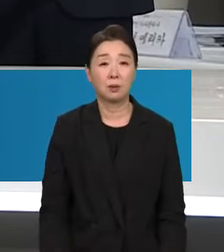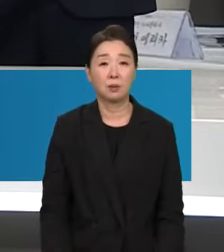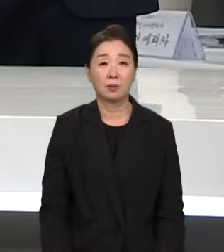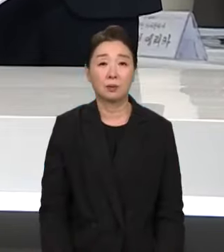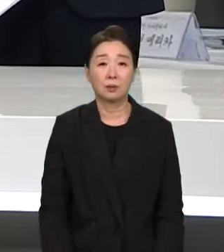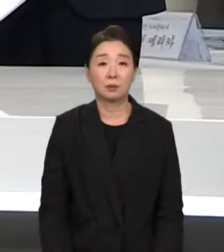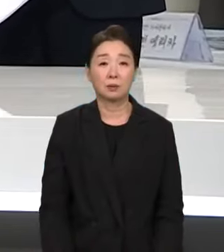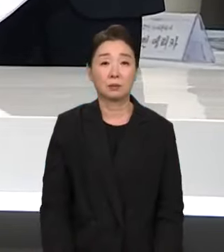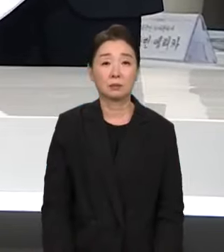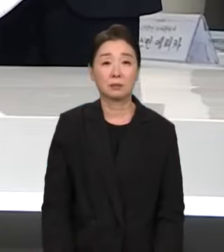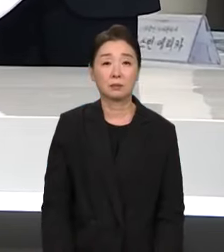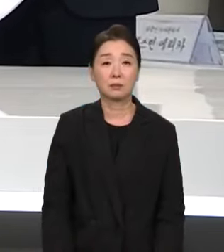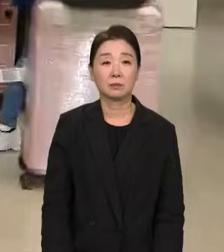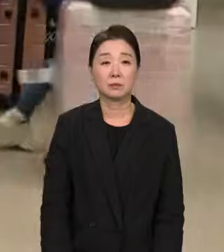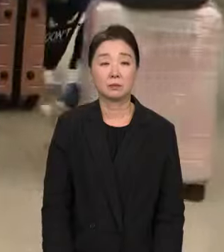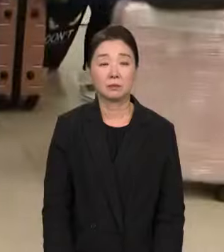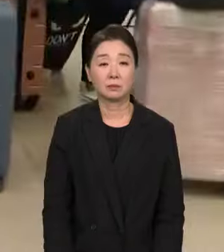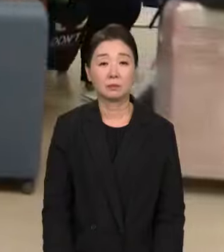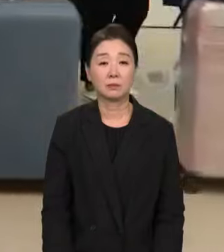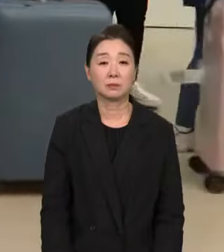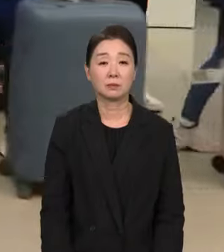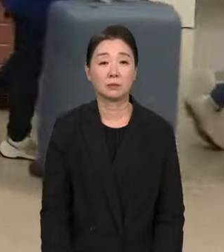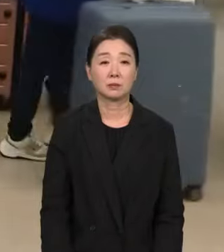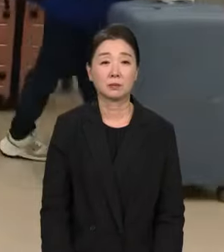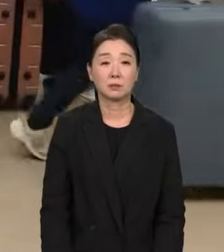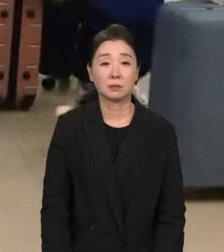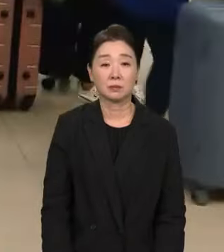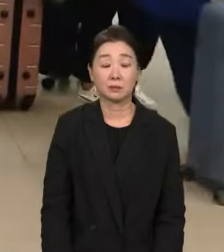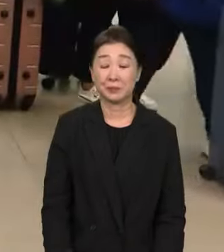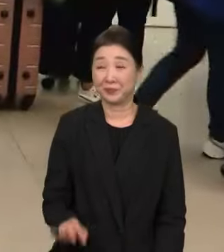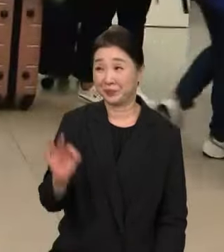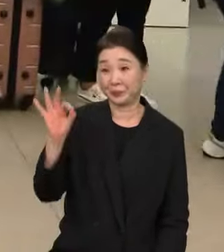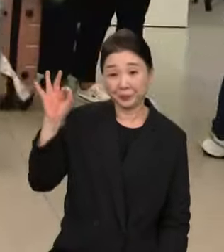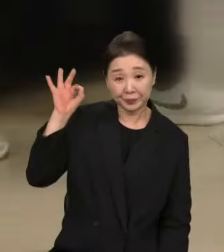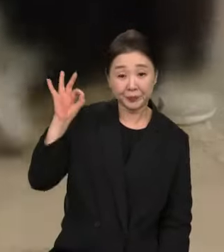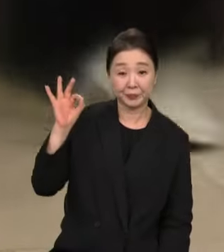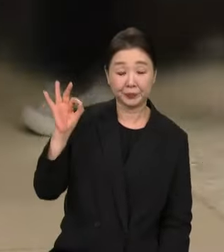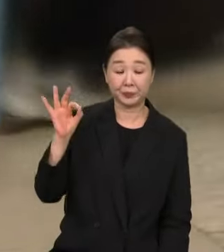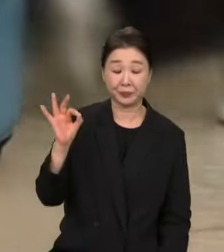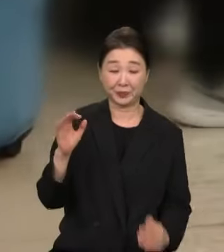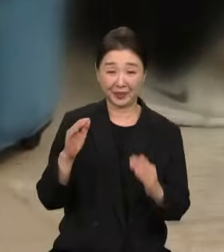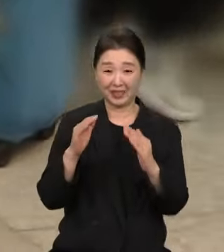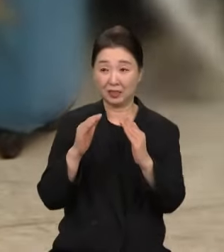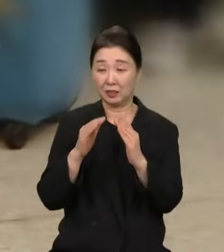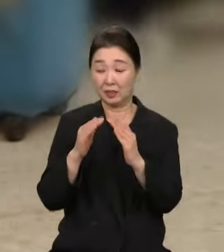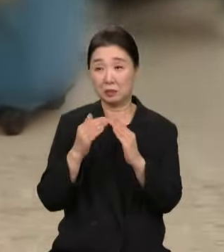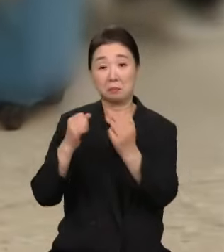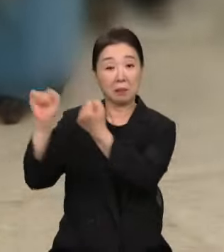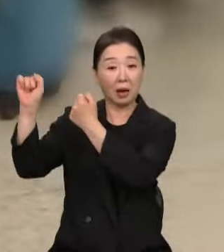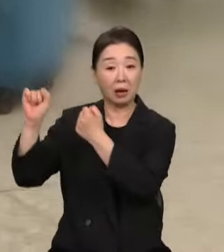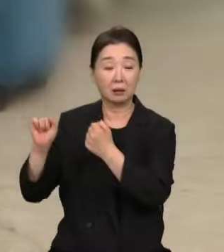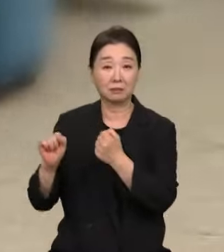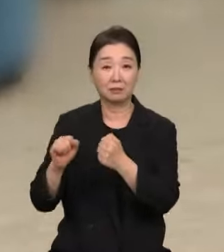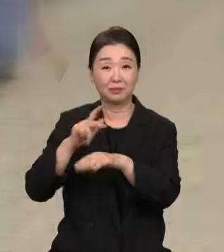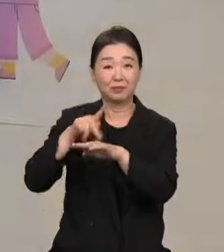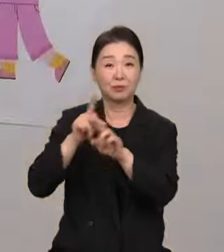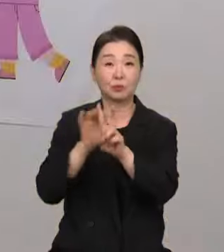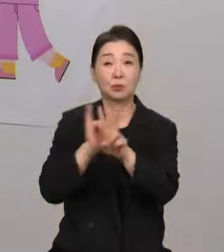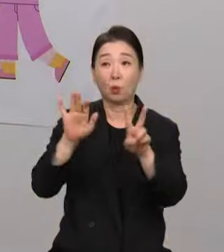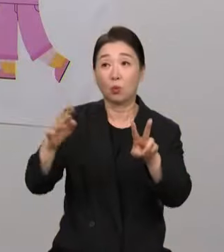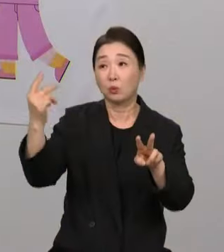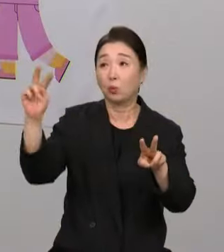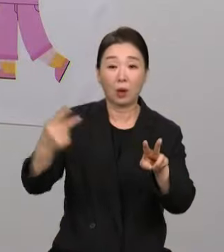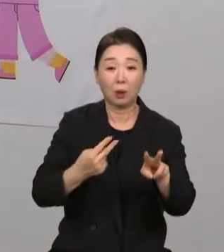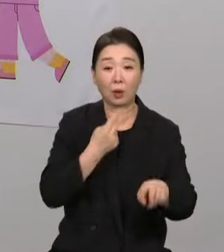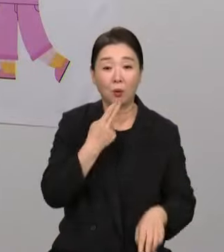이은진 기자입니다 열흘 전 숙소를 떠난 필리핀 가사 관리사 두 명은 오늘도 돌아오지